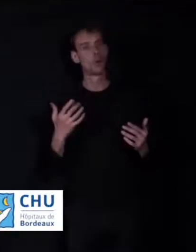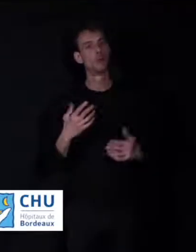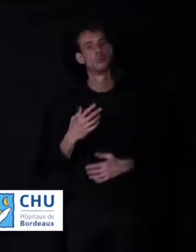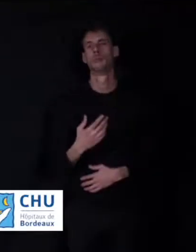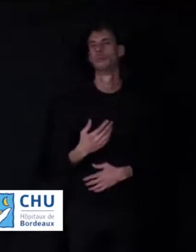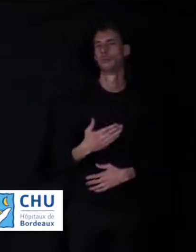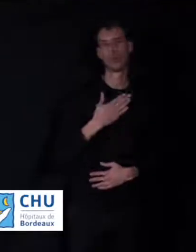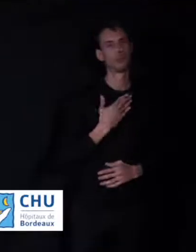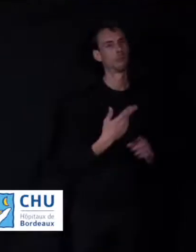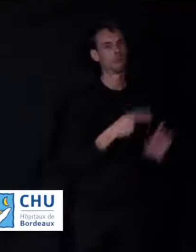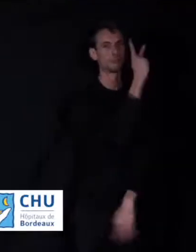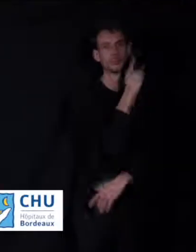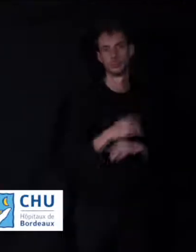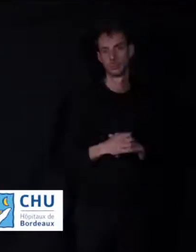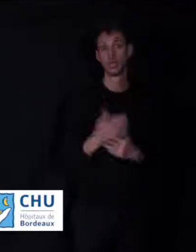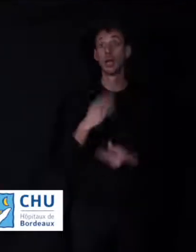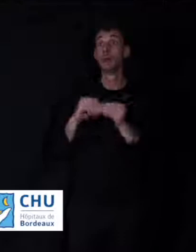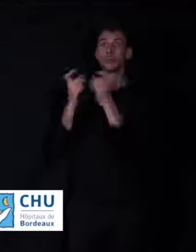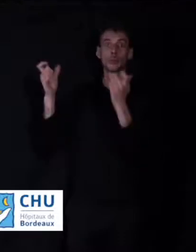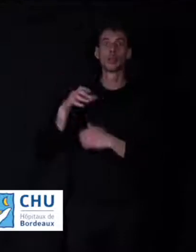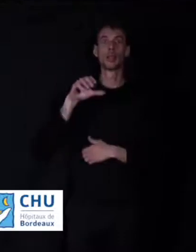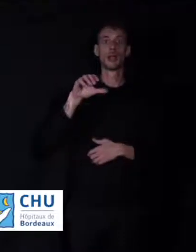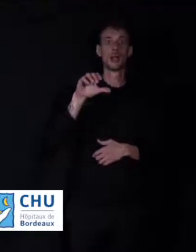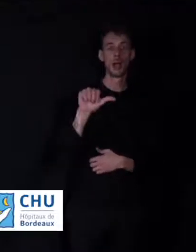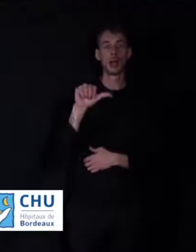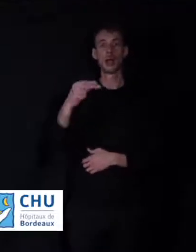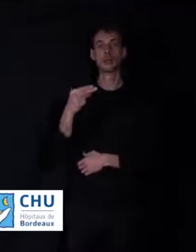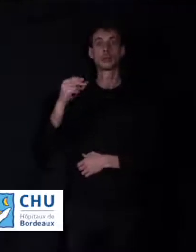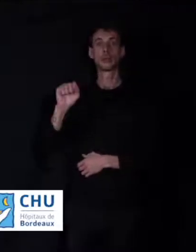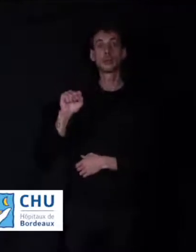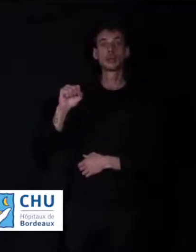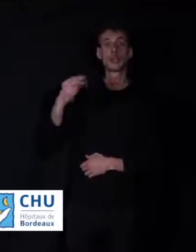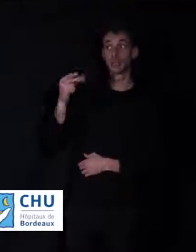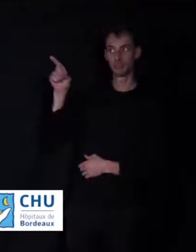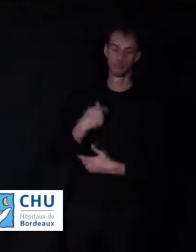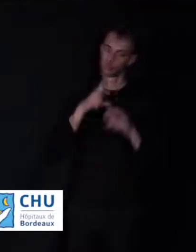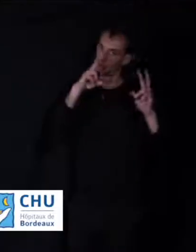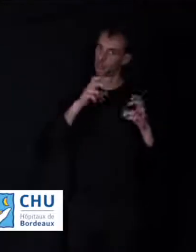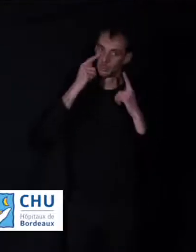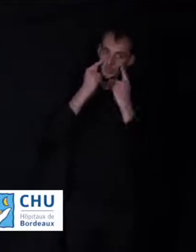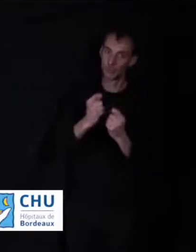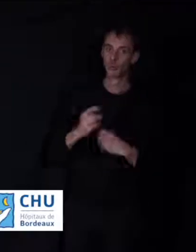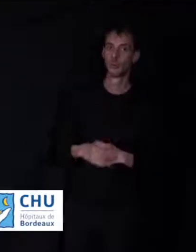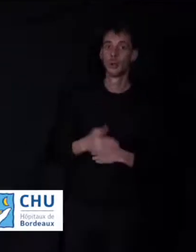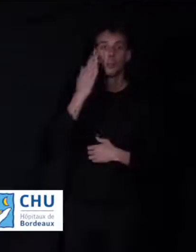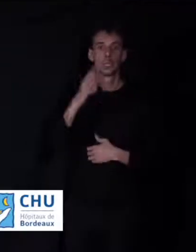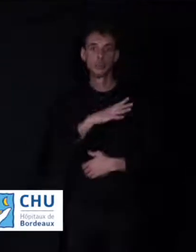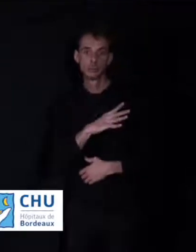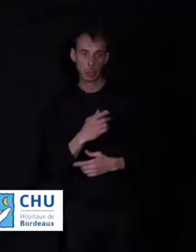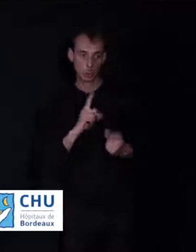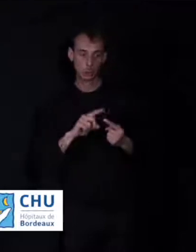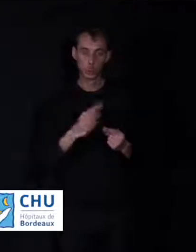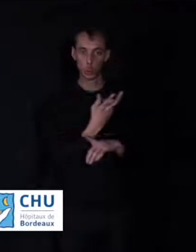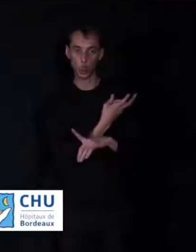y veille, et bien évidemment, s'il y avait des doutes forts, certains, retirerait ou arrêterait